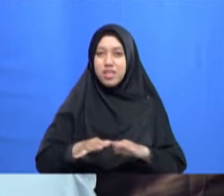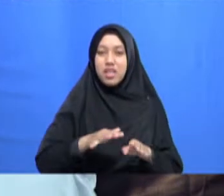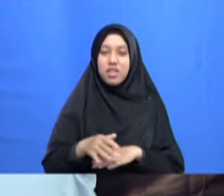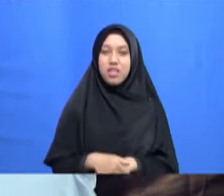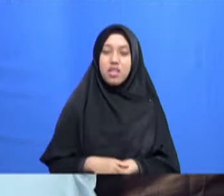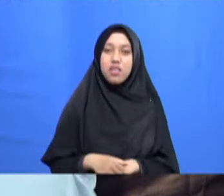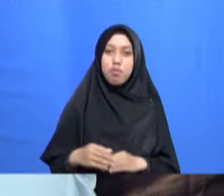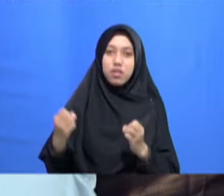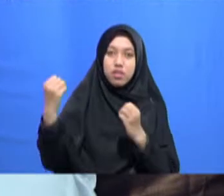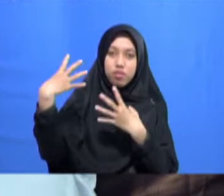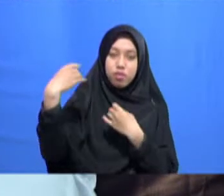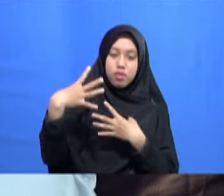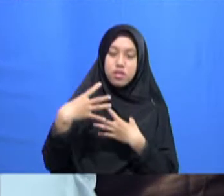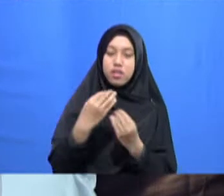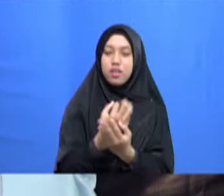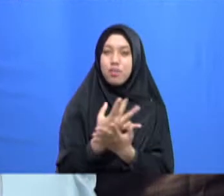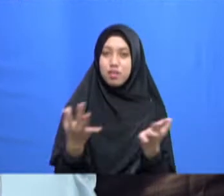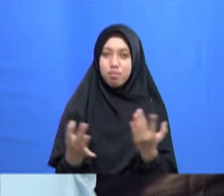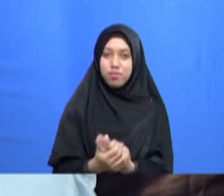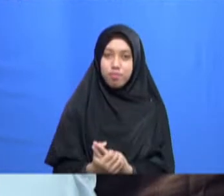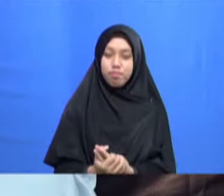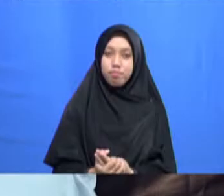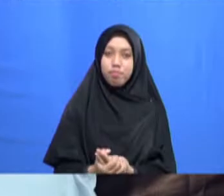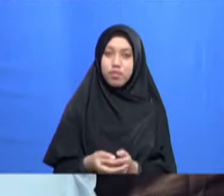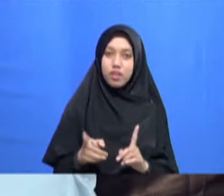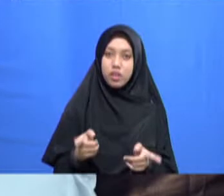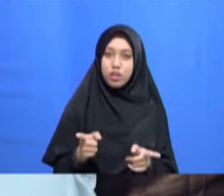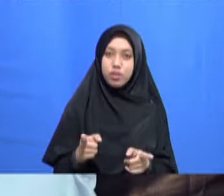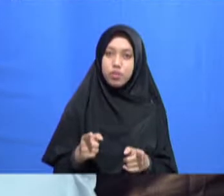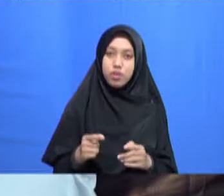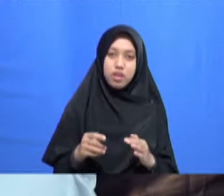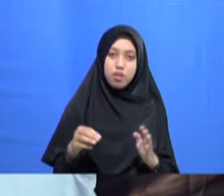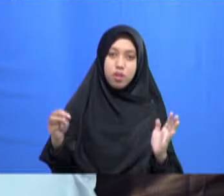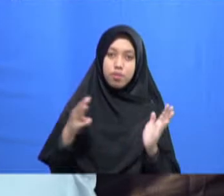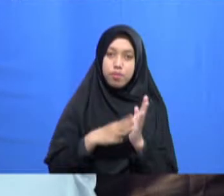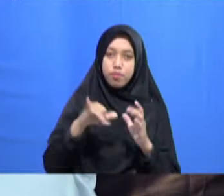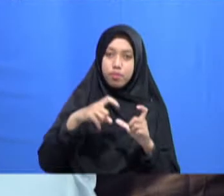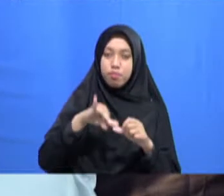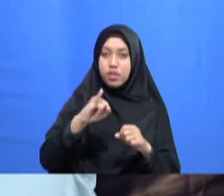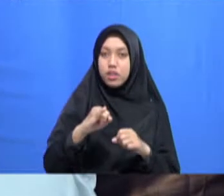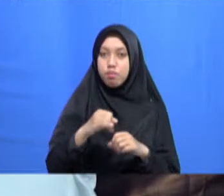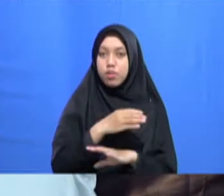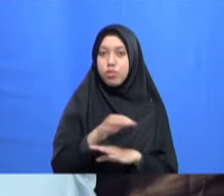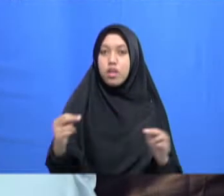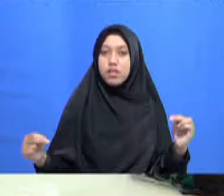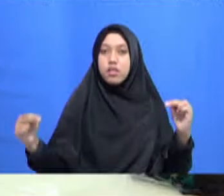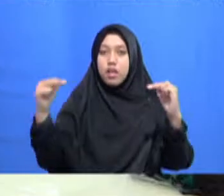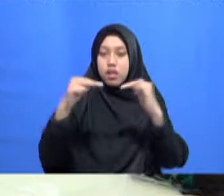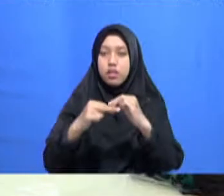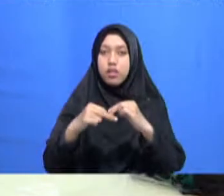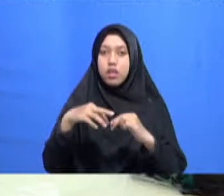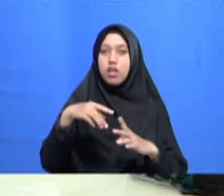transformasi pelayanan publik. Visi dan misi kami sudah sejalan dengan agenda pembangunan nasional dan provinsi Sulawesi